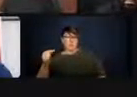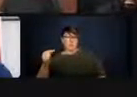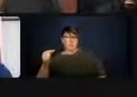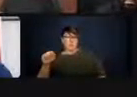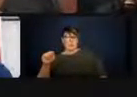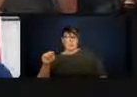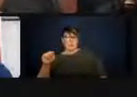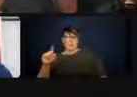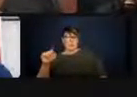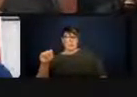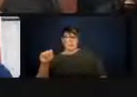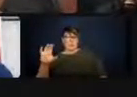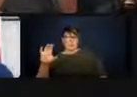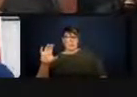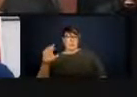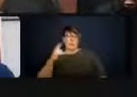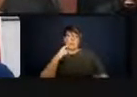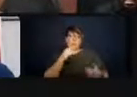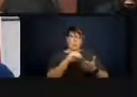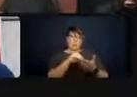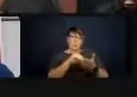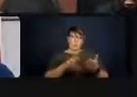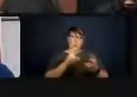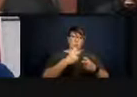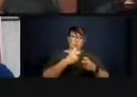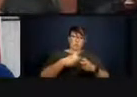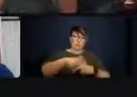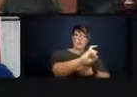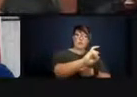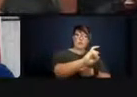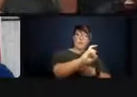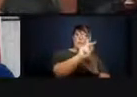Najua ya kuwa haya ni mambo ambayo tumeyazungumzia.